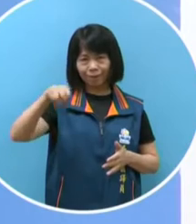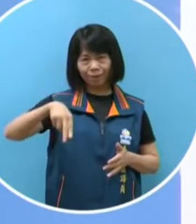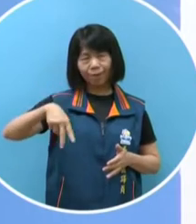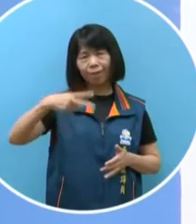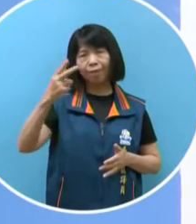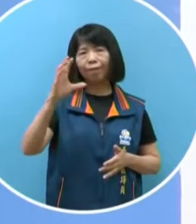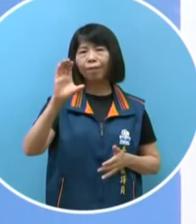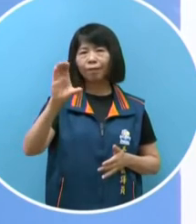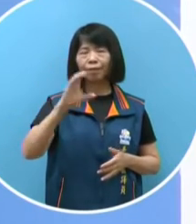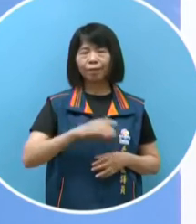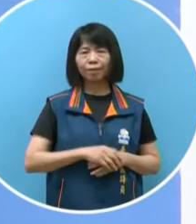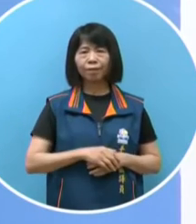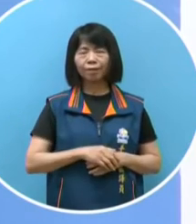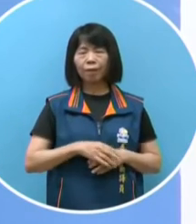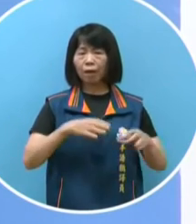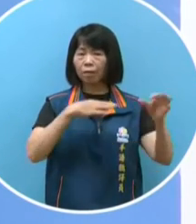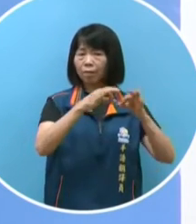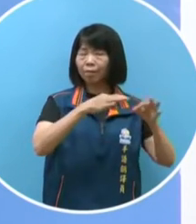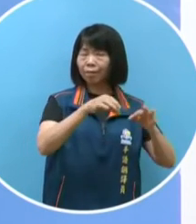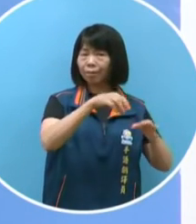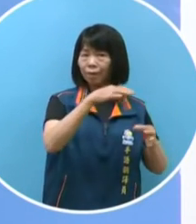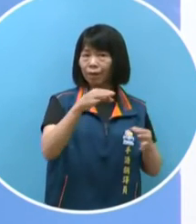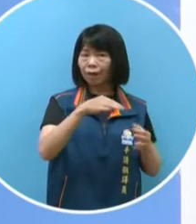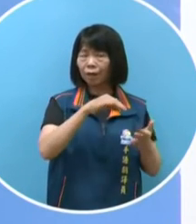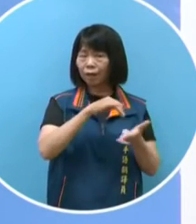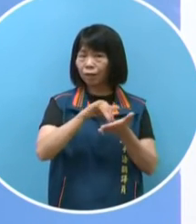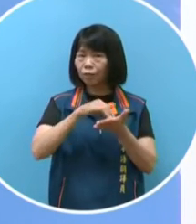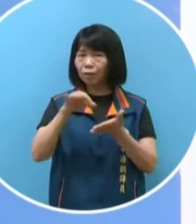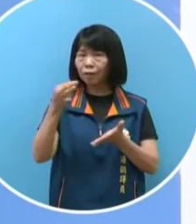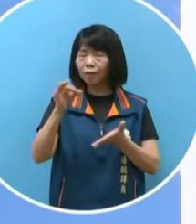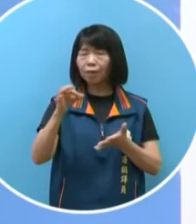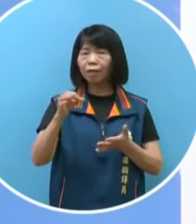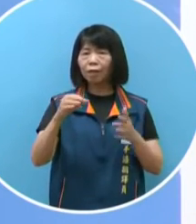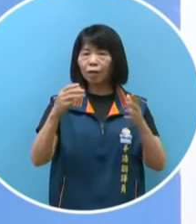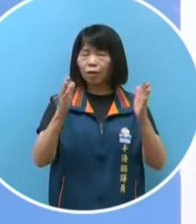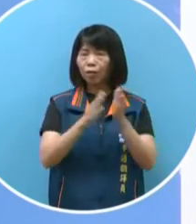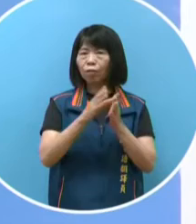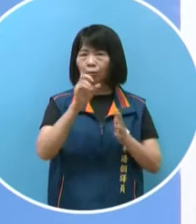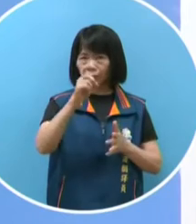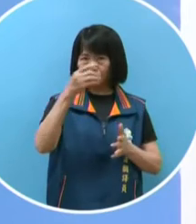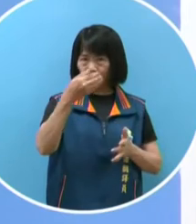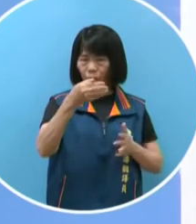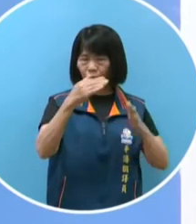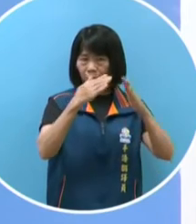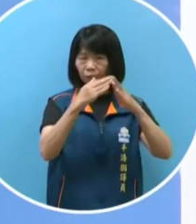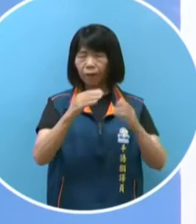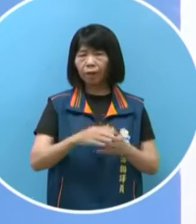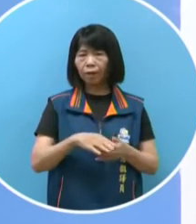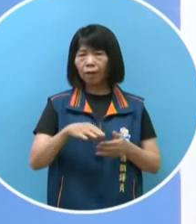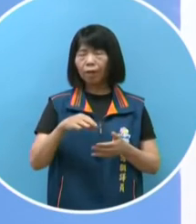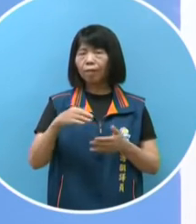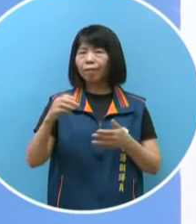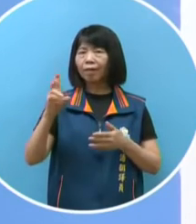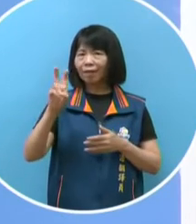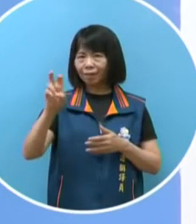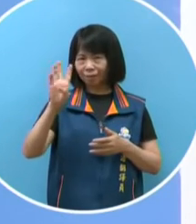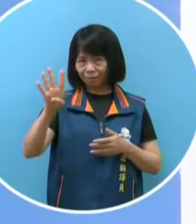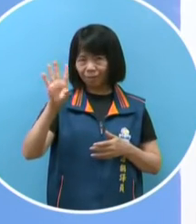62290张，那店家跟我们结算呢已经来到19家，发出金额呢是